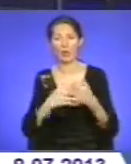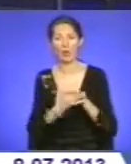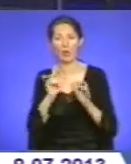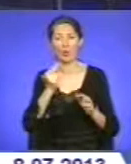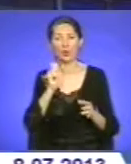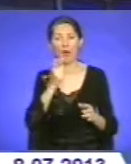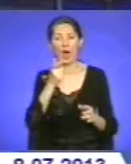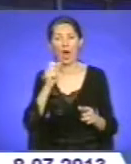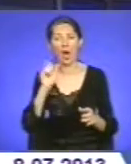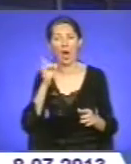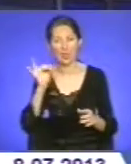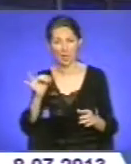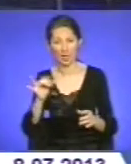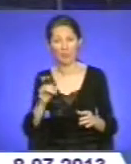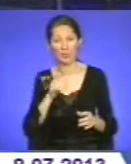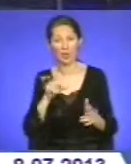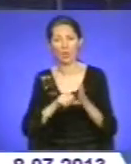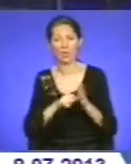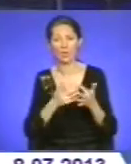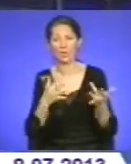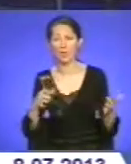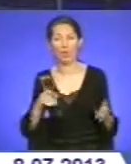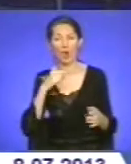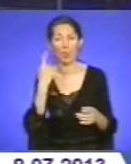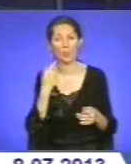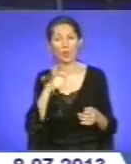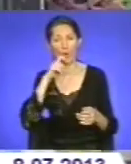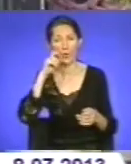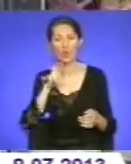Чи шукали квітку папороті у Чагарях, дізнавалась наша знімальна група.